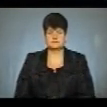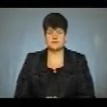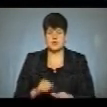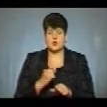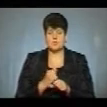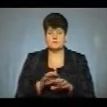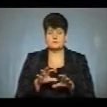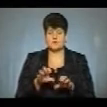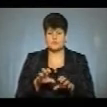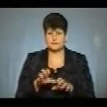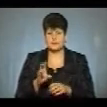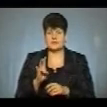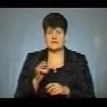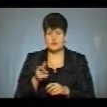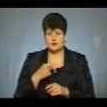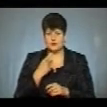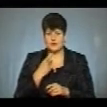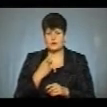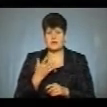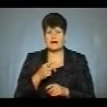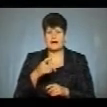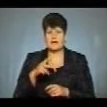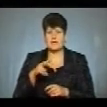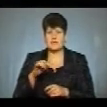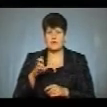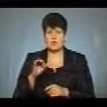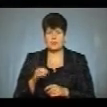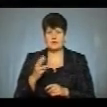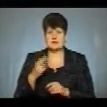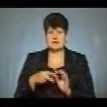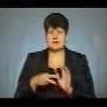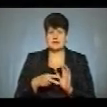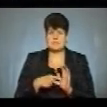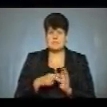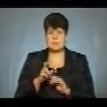Роблять світлину, навігатор вказує адресу – Хліборобна, 37Б.